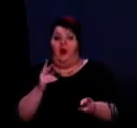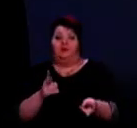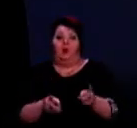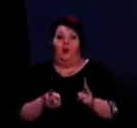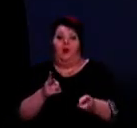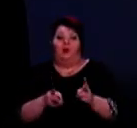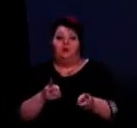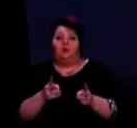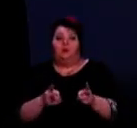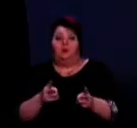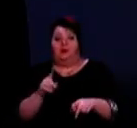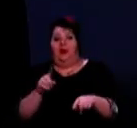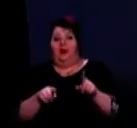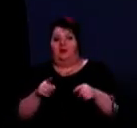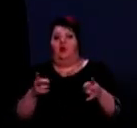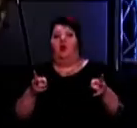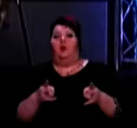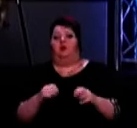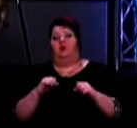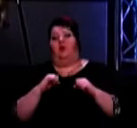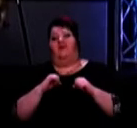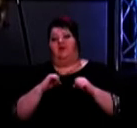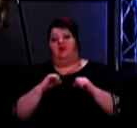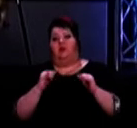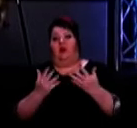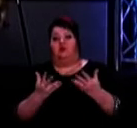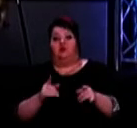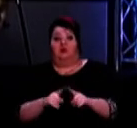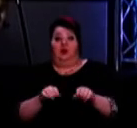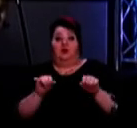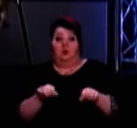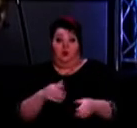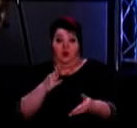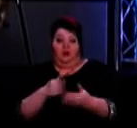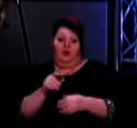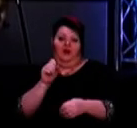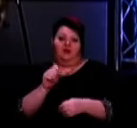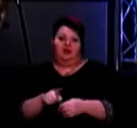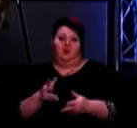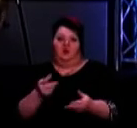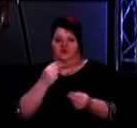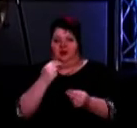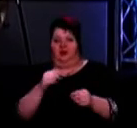готують, мабуть, інколи і потрібно відпочити, і якщо така змога є, то замовити якийсь товар.